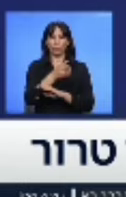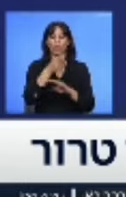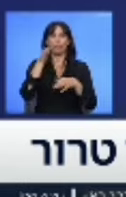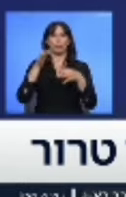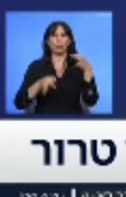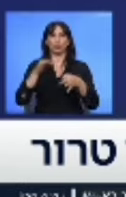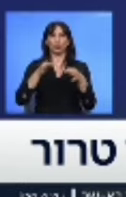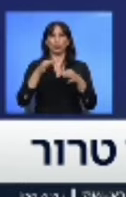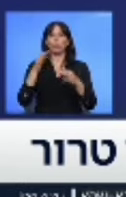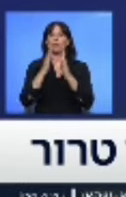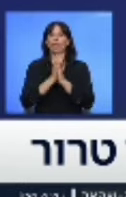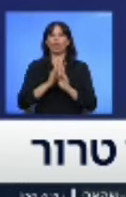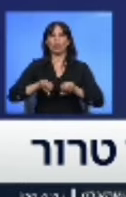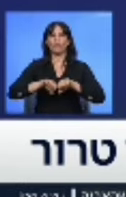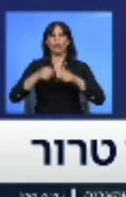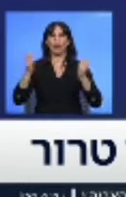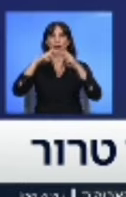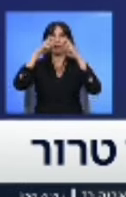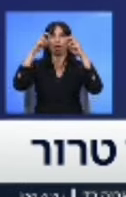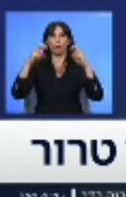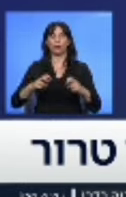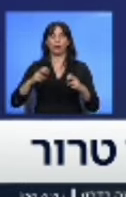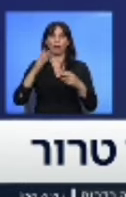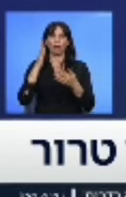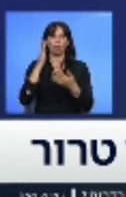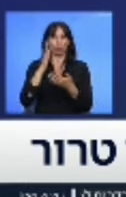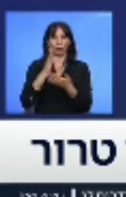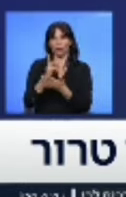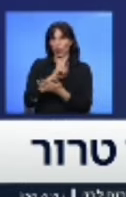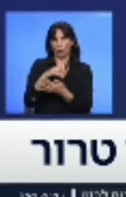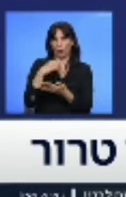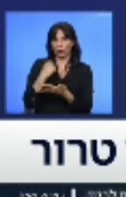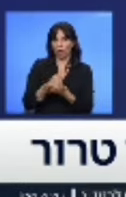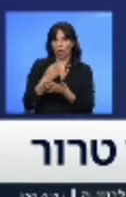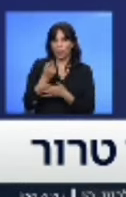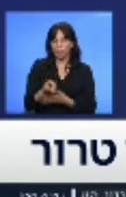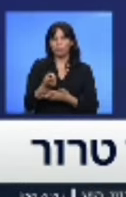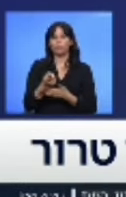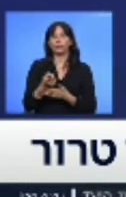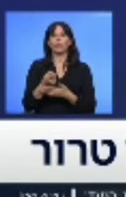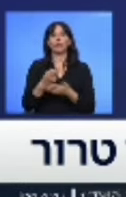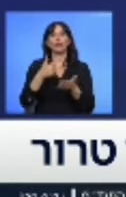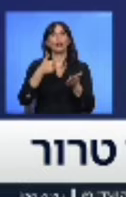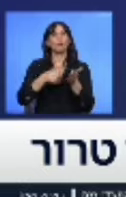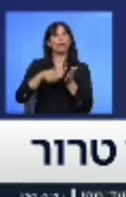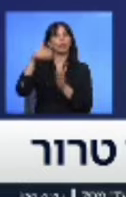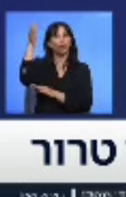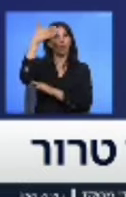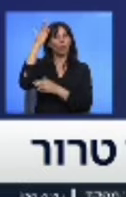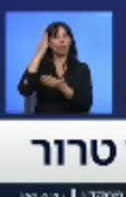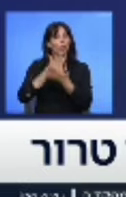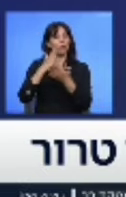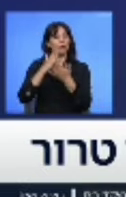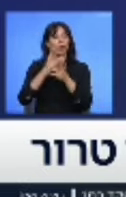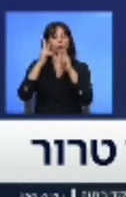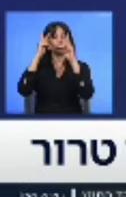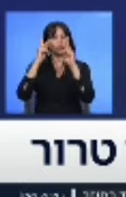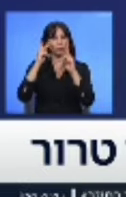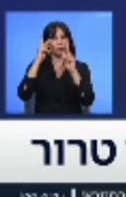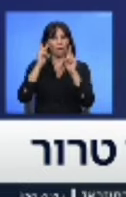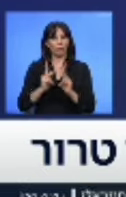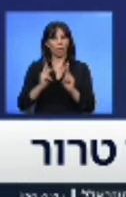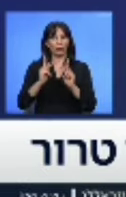לפרק את העמותה, היא כבר לא אישרה להם וי, מה שנקרא. נציין כי בנק לאומי כבר קיבל אישור להקפיא את חשבון הבנק של העמותה,